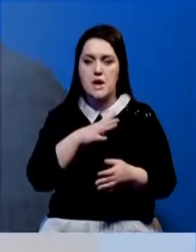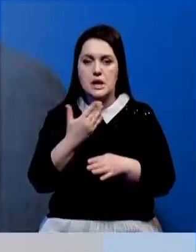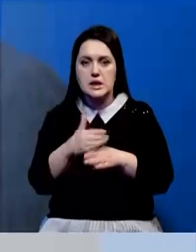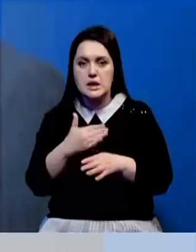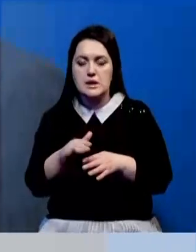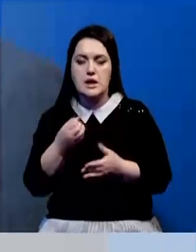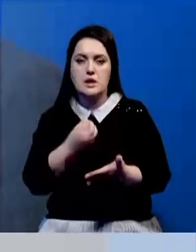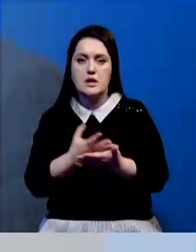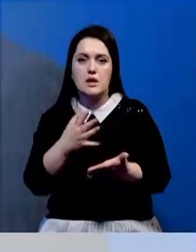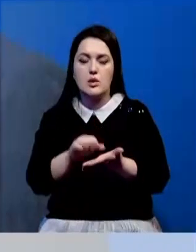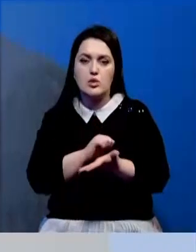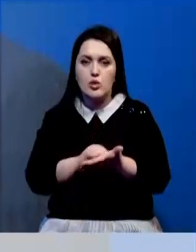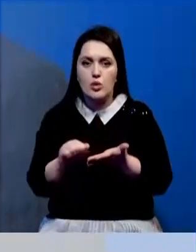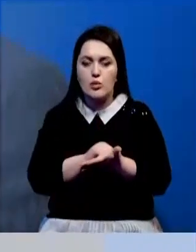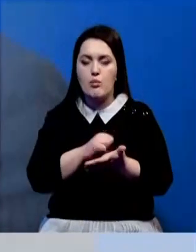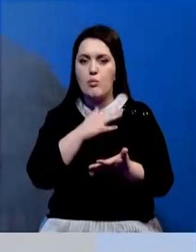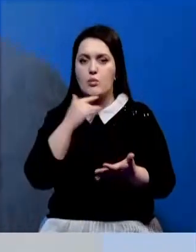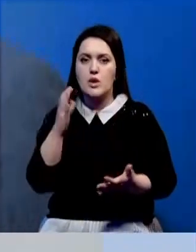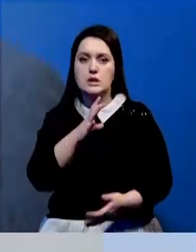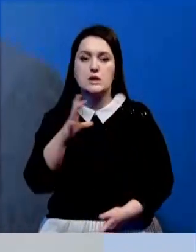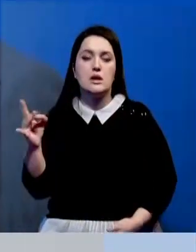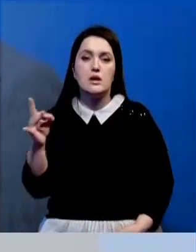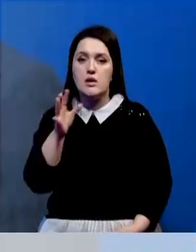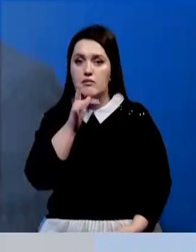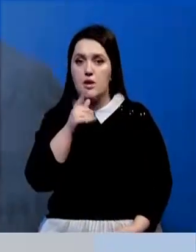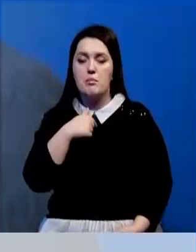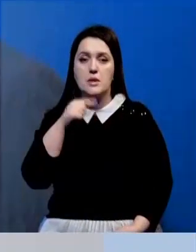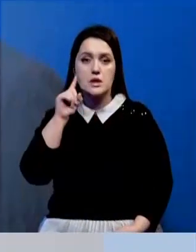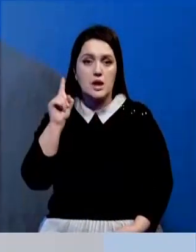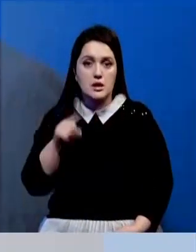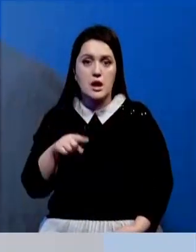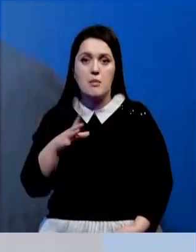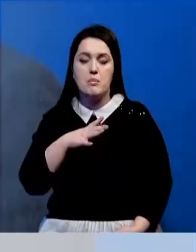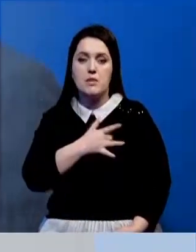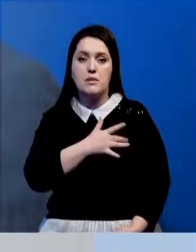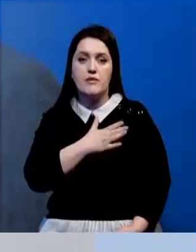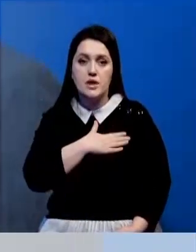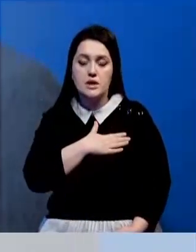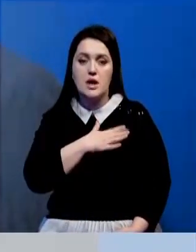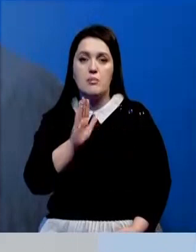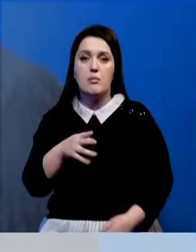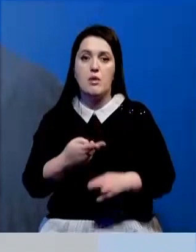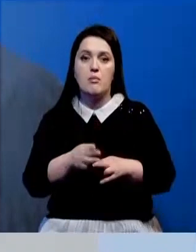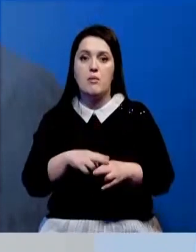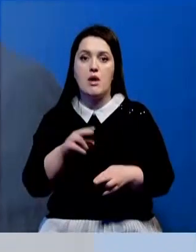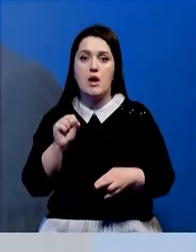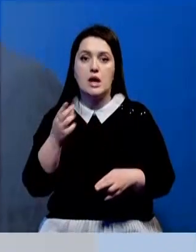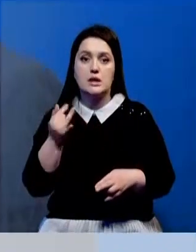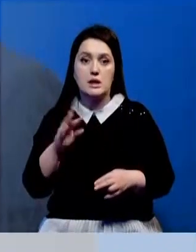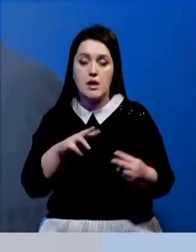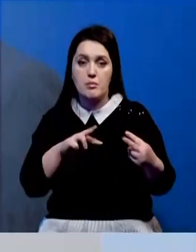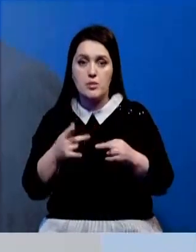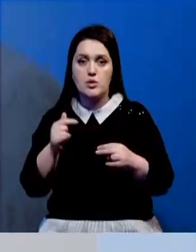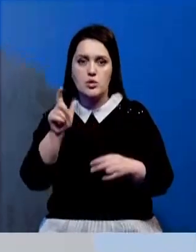ценные бумаги. Много еще с советского времени, мы знаем, была приватизация, потом это превратилось в акции, и сейчас люди